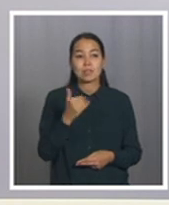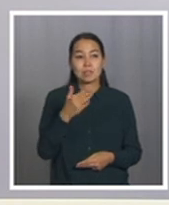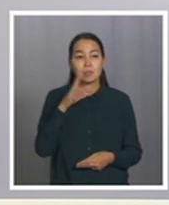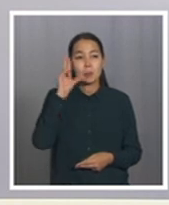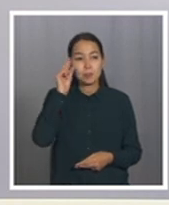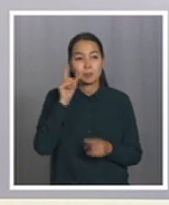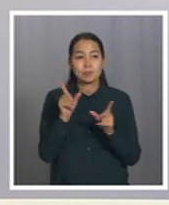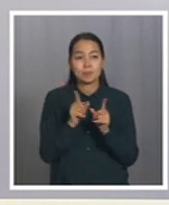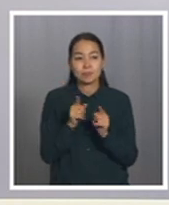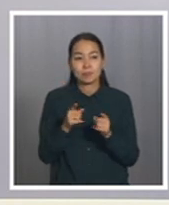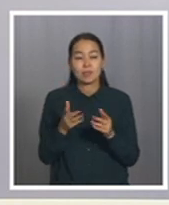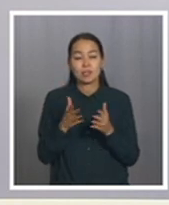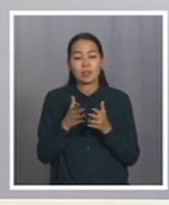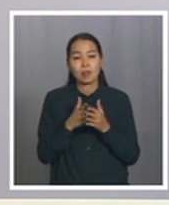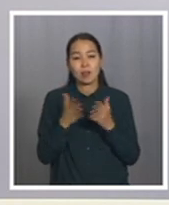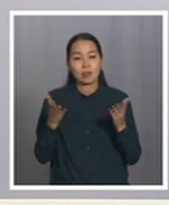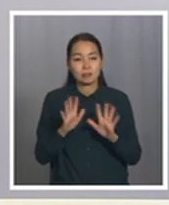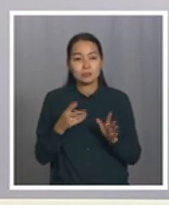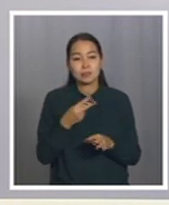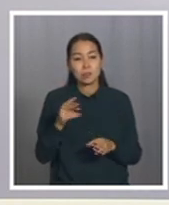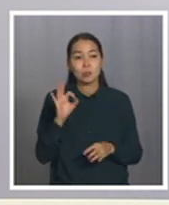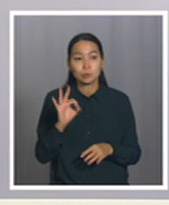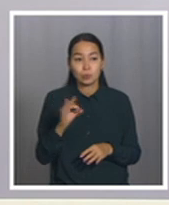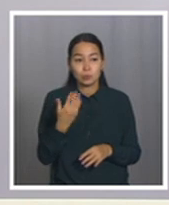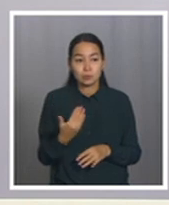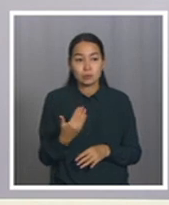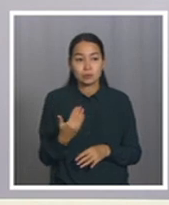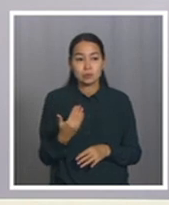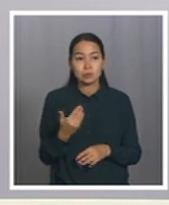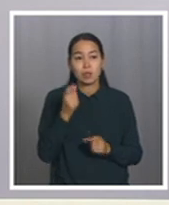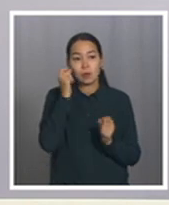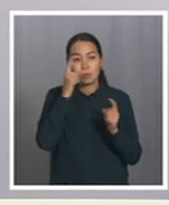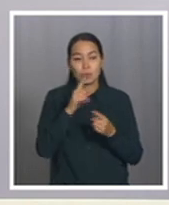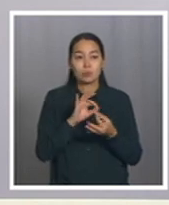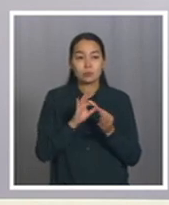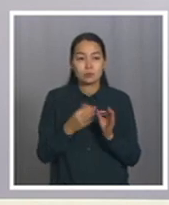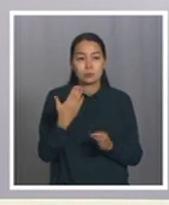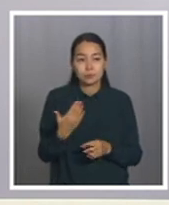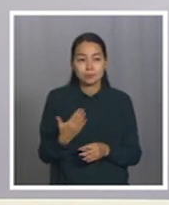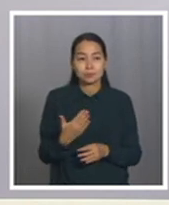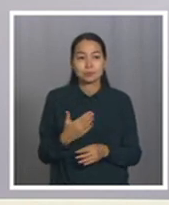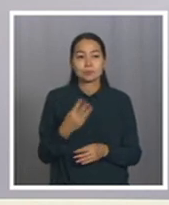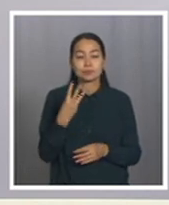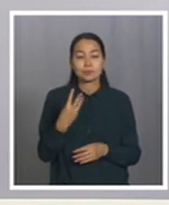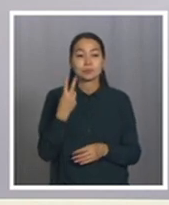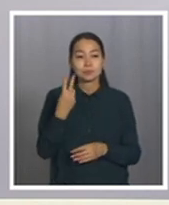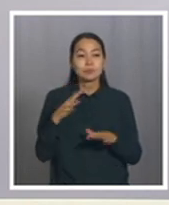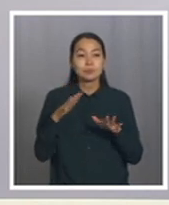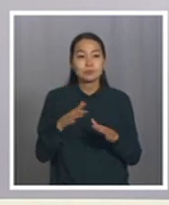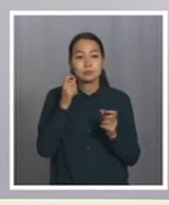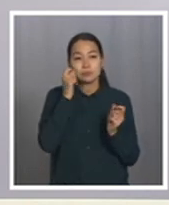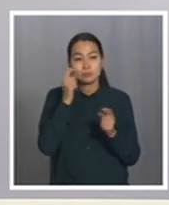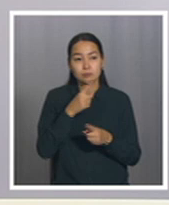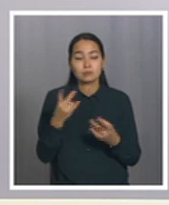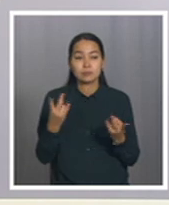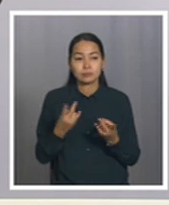бізде артық неместен 0-ден, себебі түбір асты екенін білеміз. Енді анықталу болса бізде 3-тен 2-ден, яғни x 3-тен 2-ден артық, 3-тен 2-ден плюс x-тікке дейін